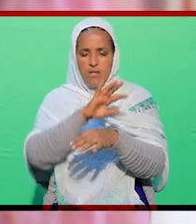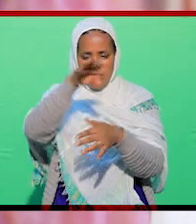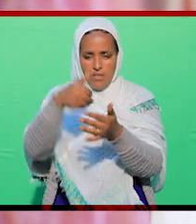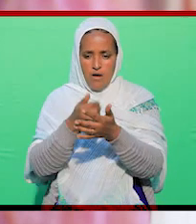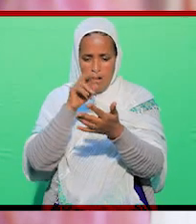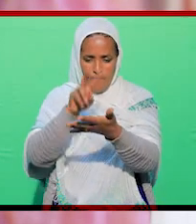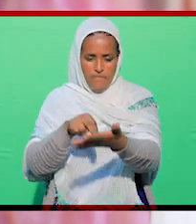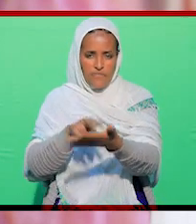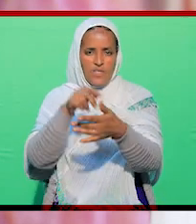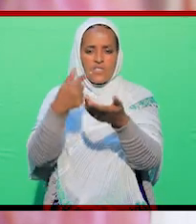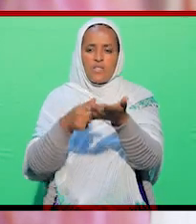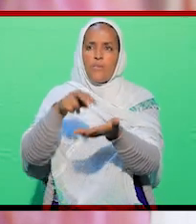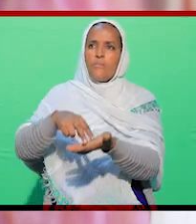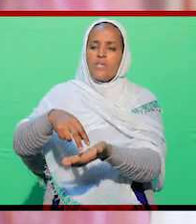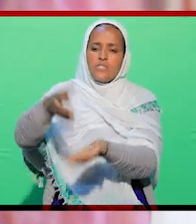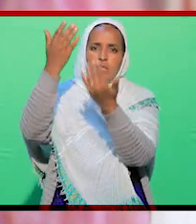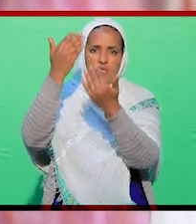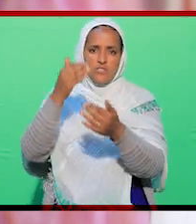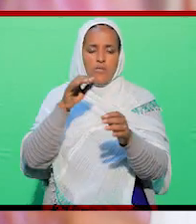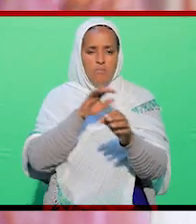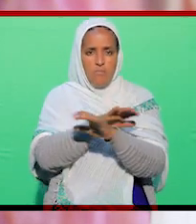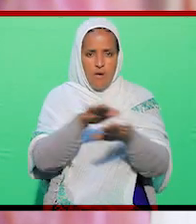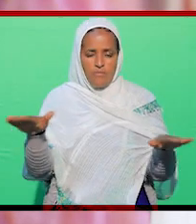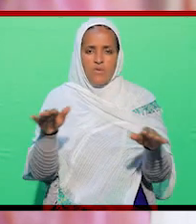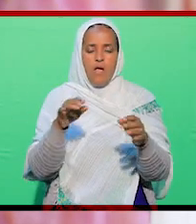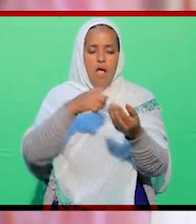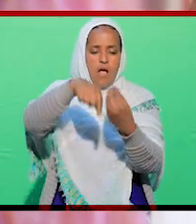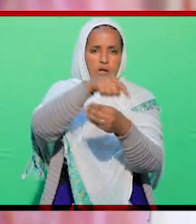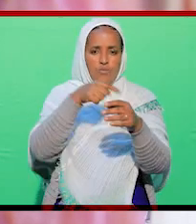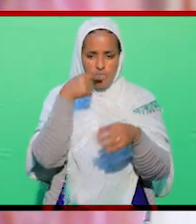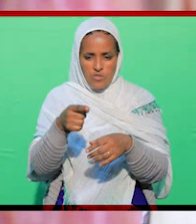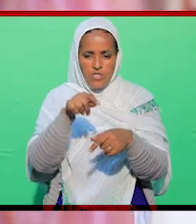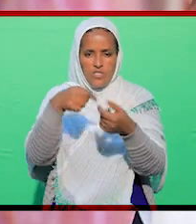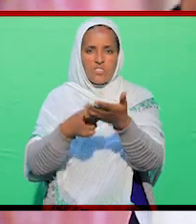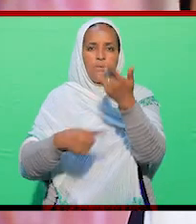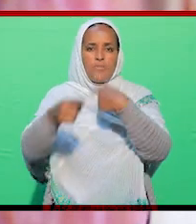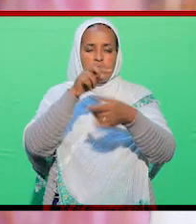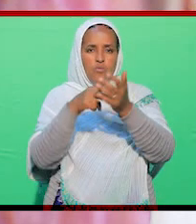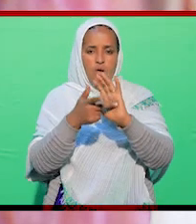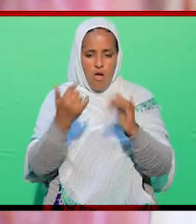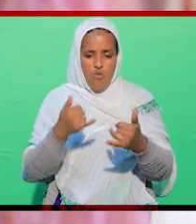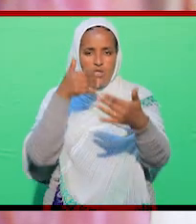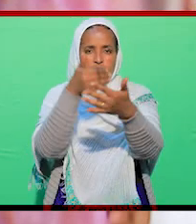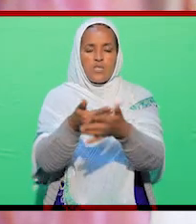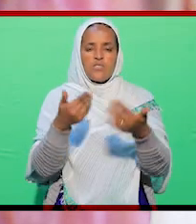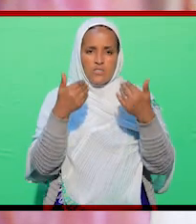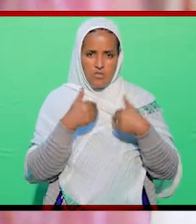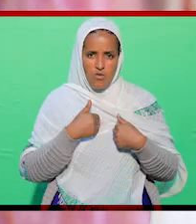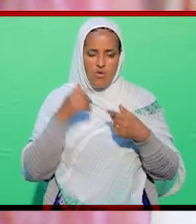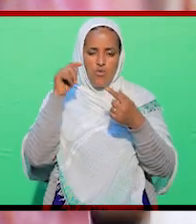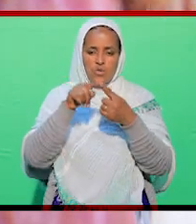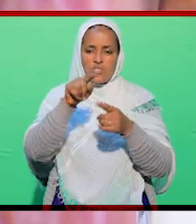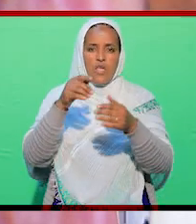ለምሳሌ በማቴዎስ ወንጌል ምዕራፍ 24ን በጥቅሉ ስናነብ ስለ መነሳታችን ማብቂያ አካባቢውን ነው የሚናገረው፣ ስለሚመጣው ማለት